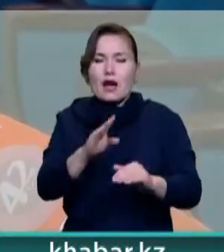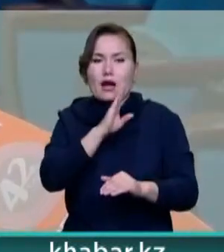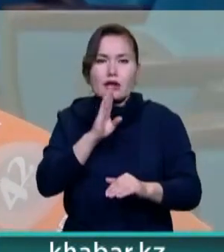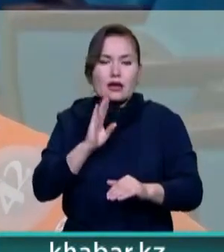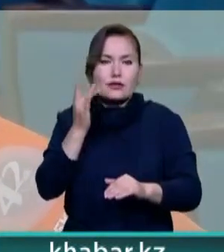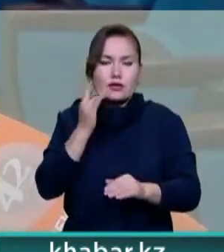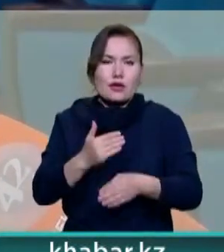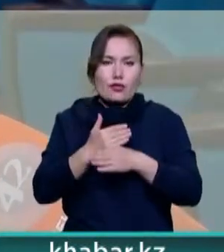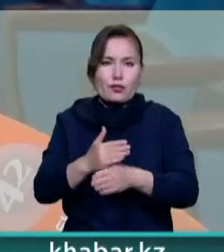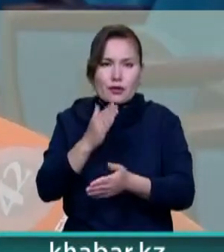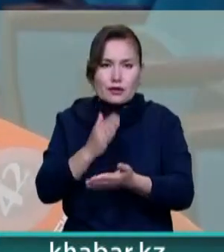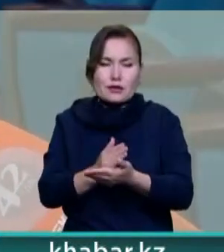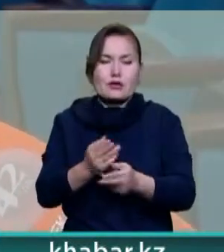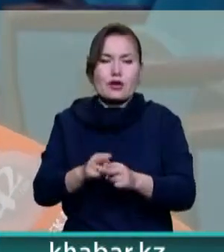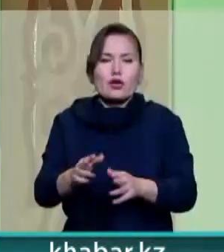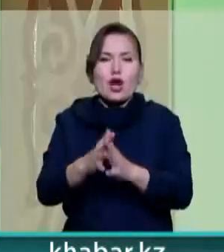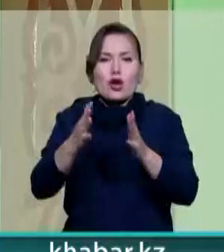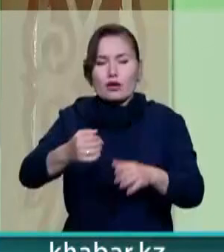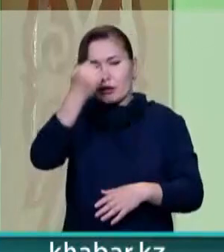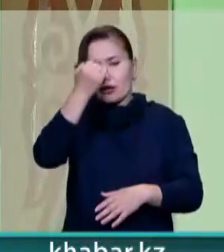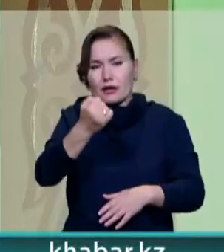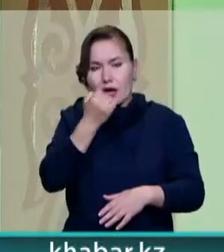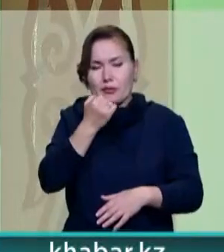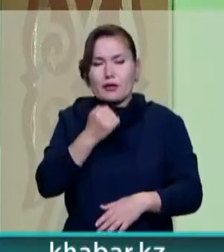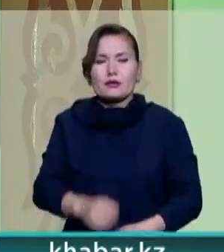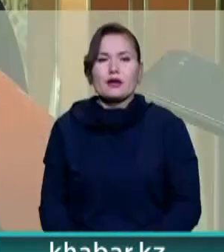көмектесіп тұрады. Енді көп-көп рахмет айтам. Тағы да